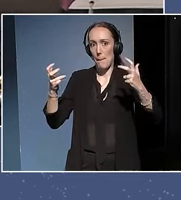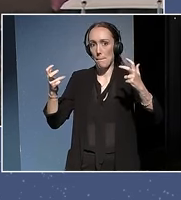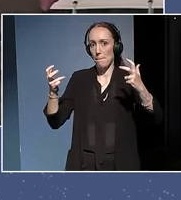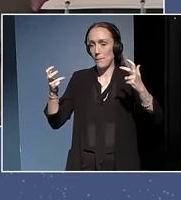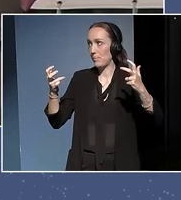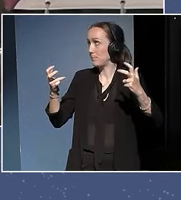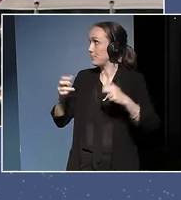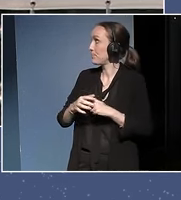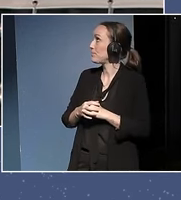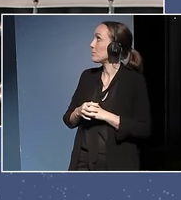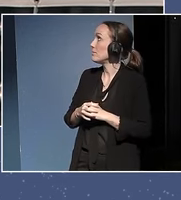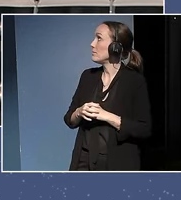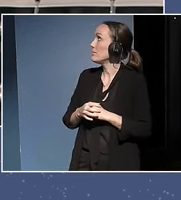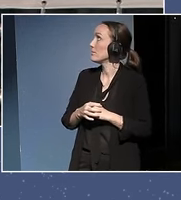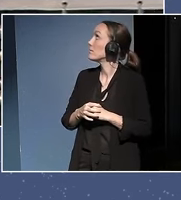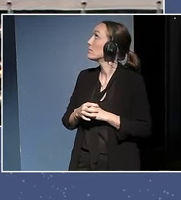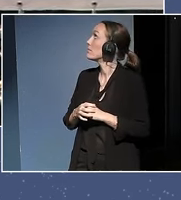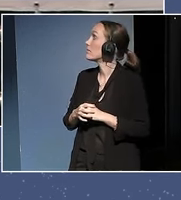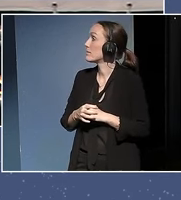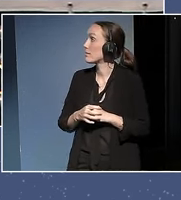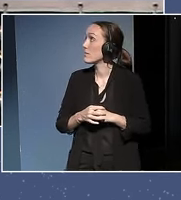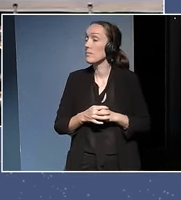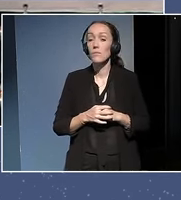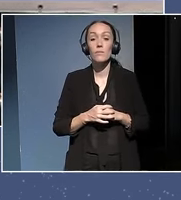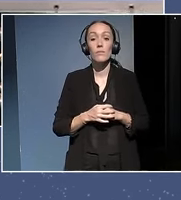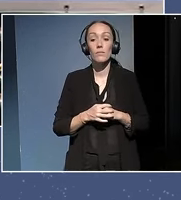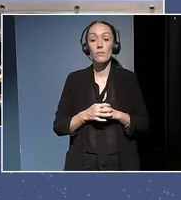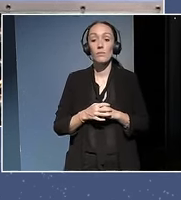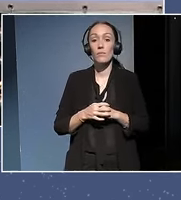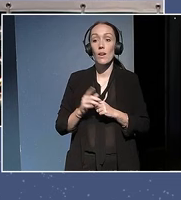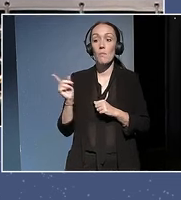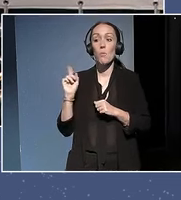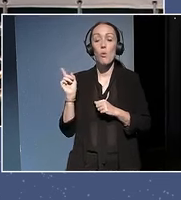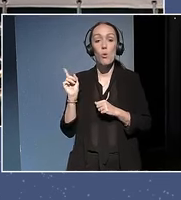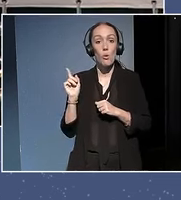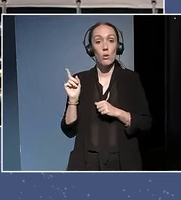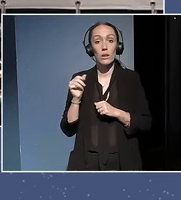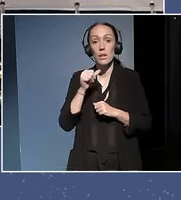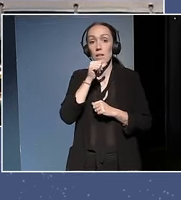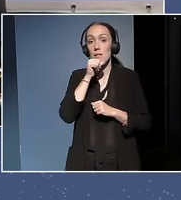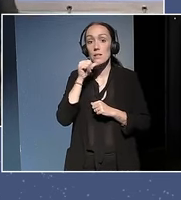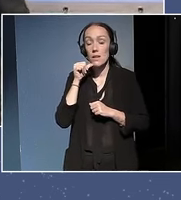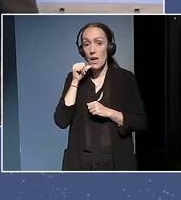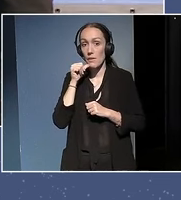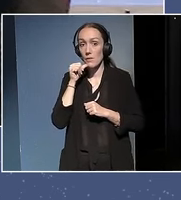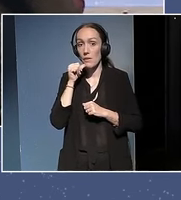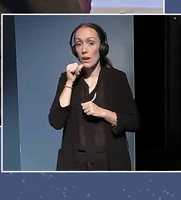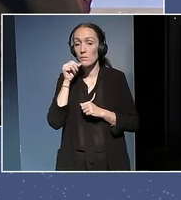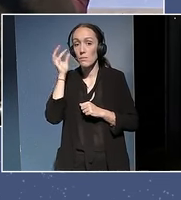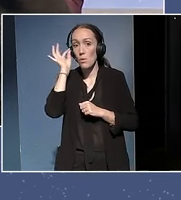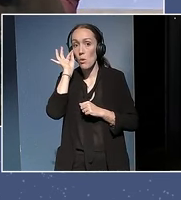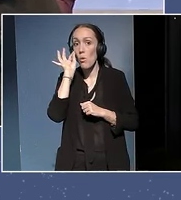Sì cioè questa coda serviva come organo di propulsione prope